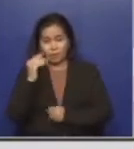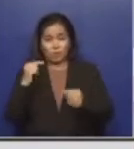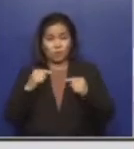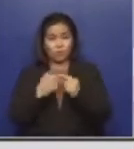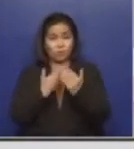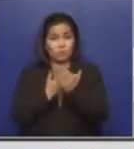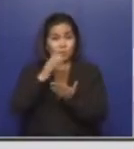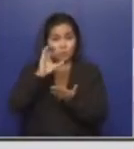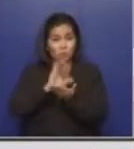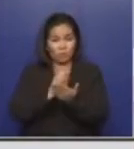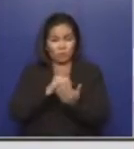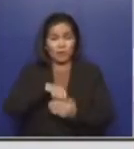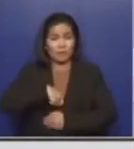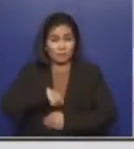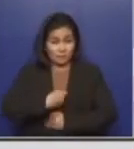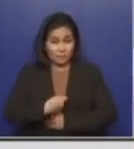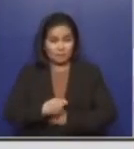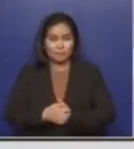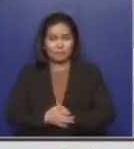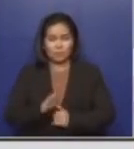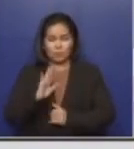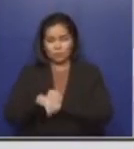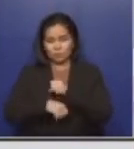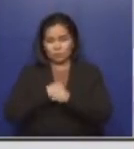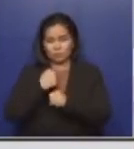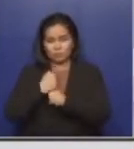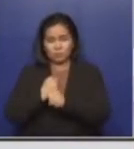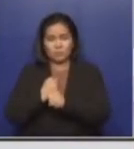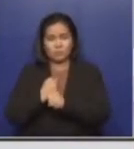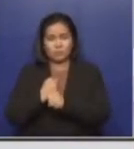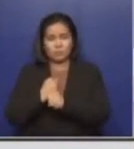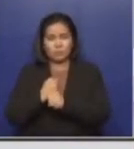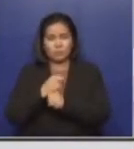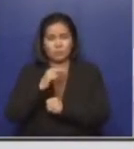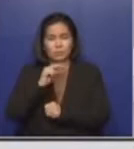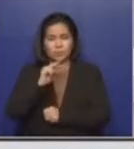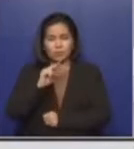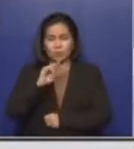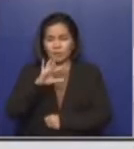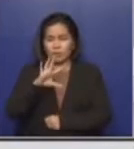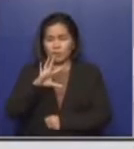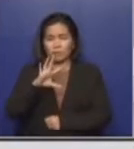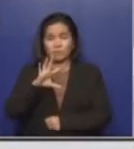รายจ่ายประจำปีพุทธศักราช